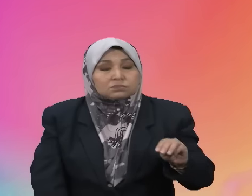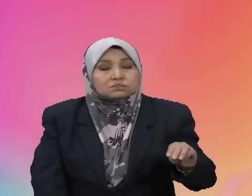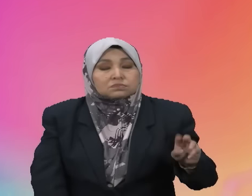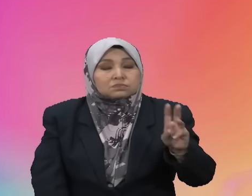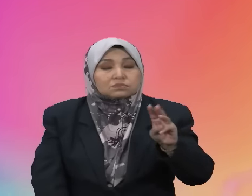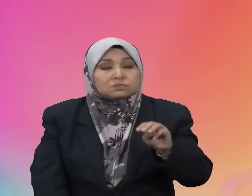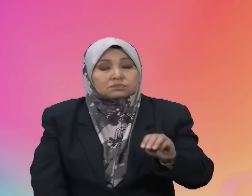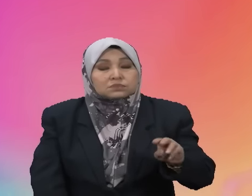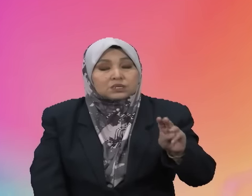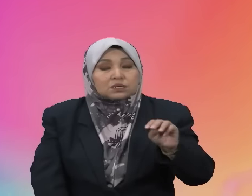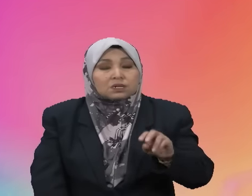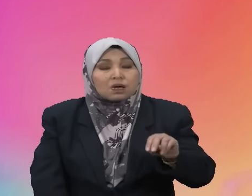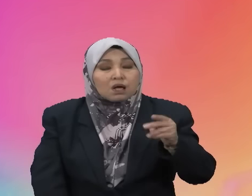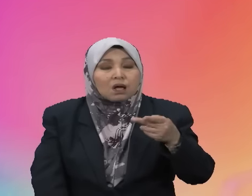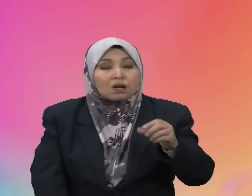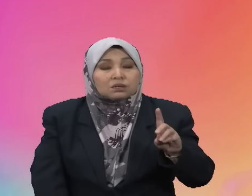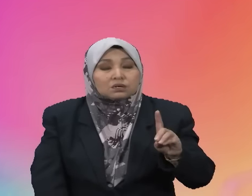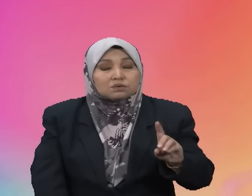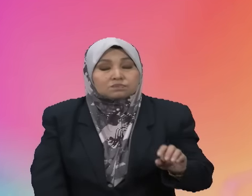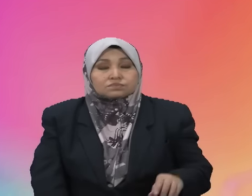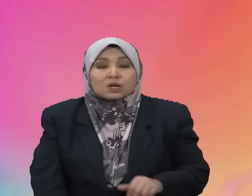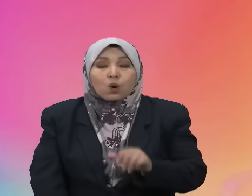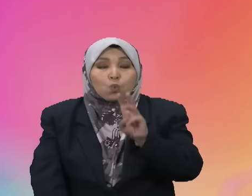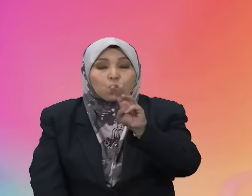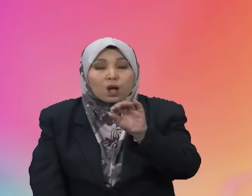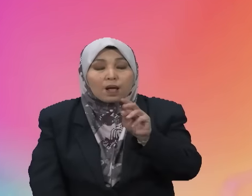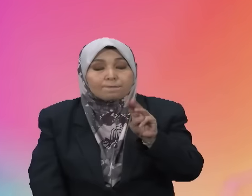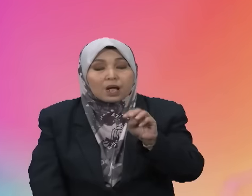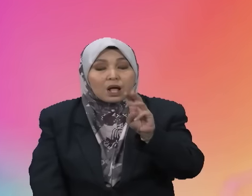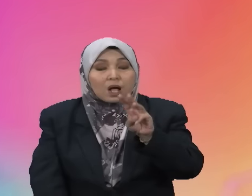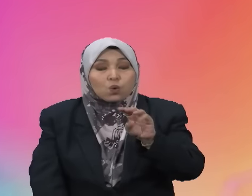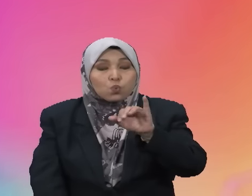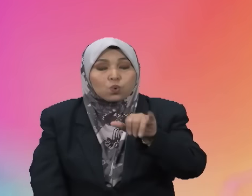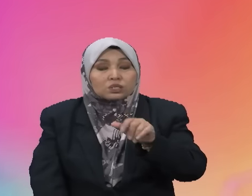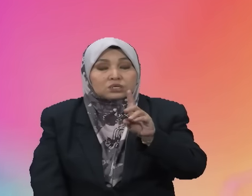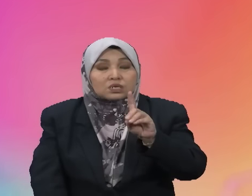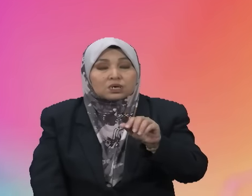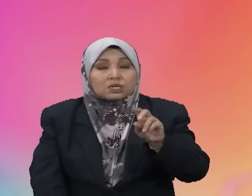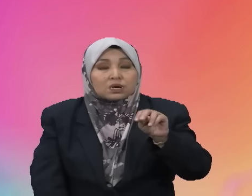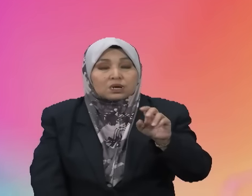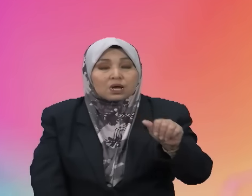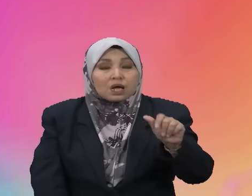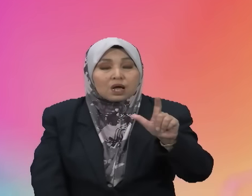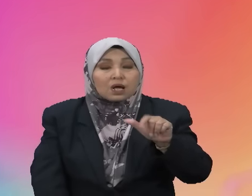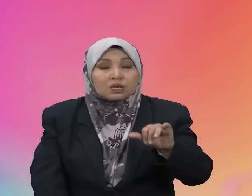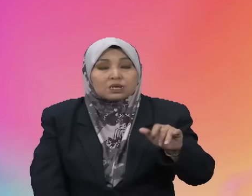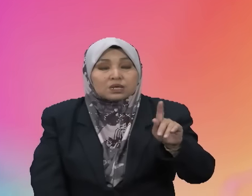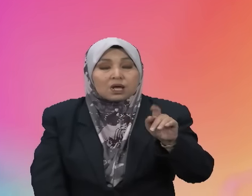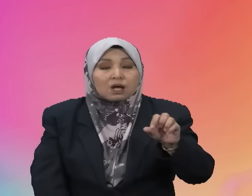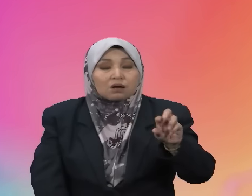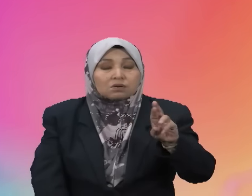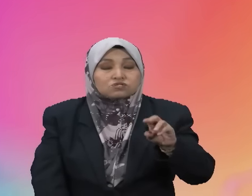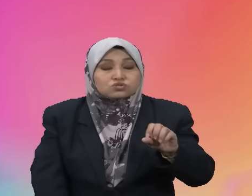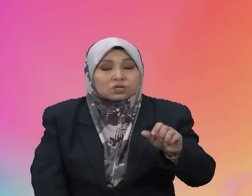aktharihim min ahd. Cuba. Wa ma wajadna li